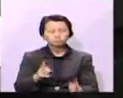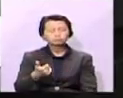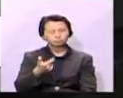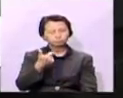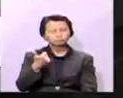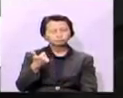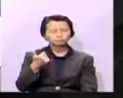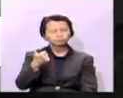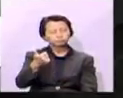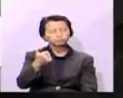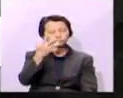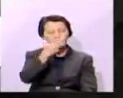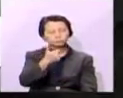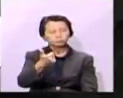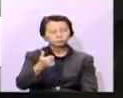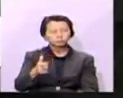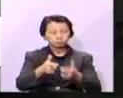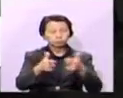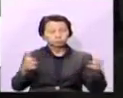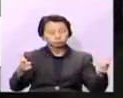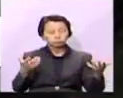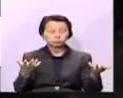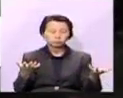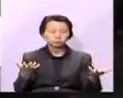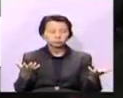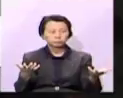and yeah, it's a big, you know,